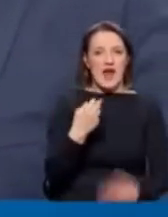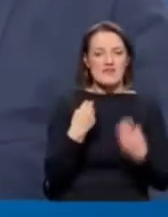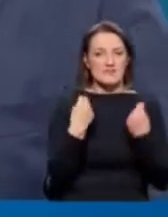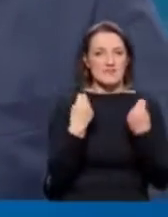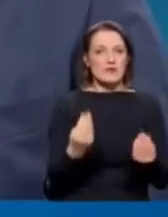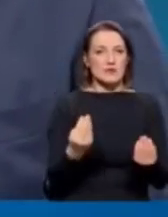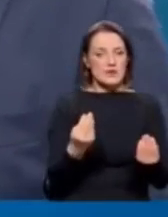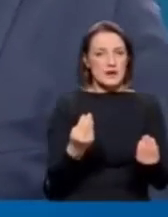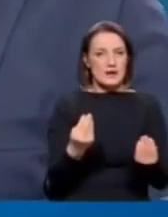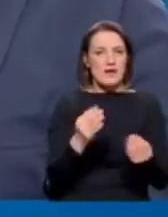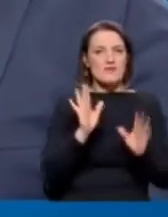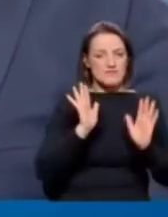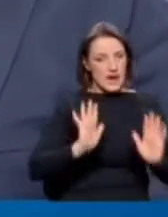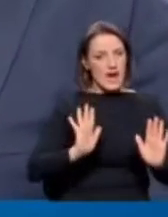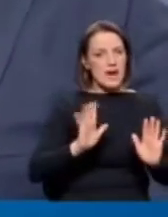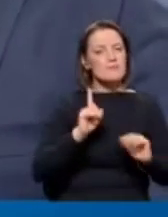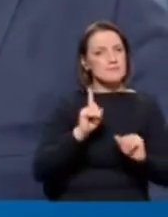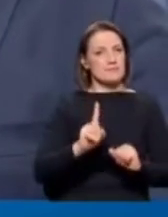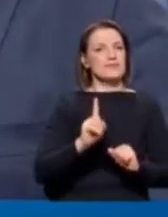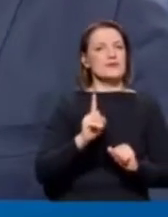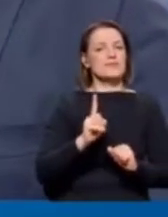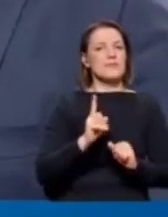yani Ve